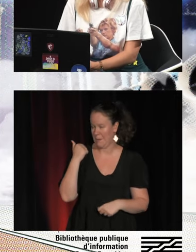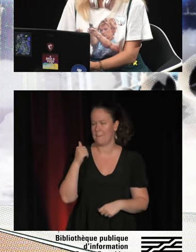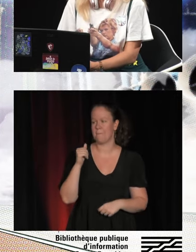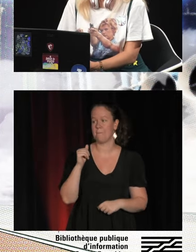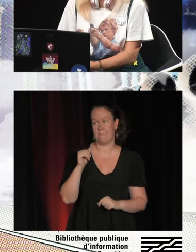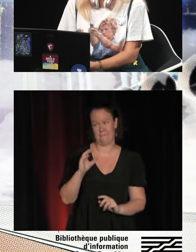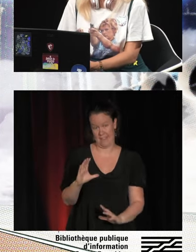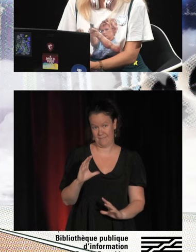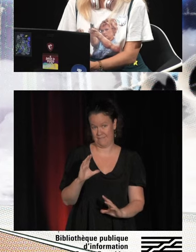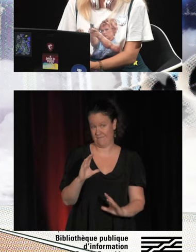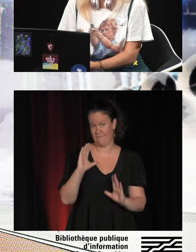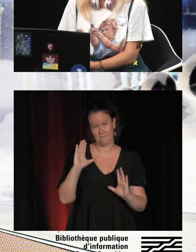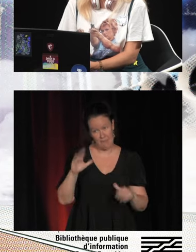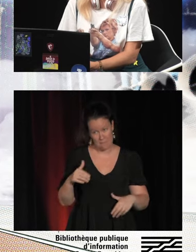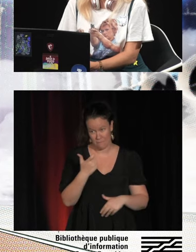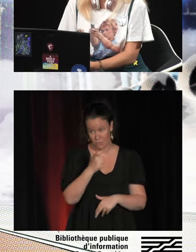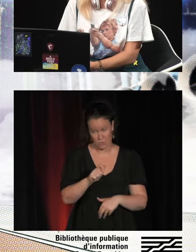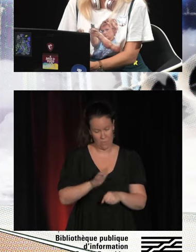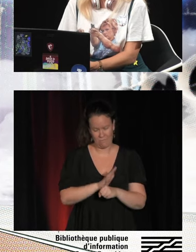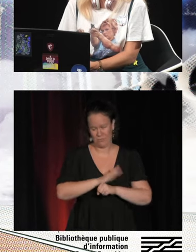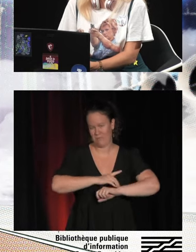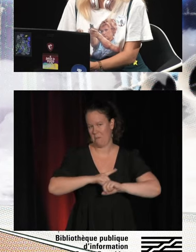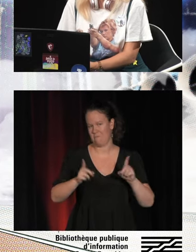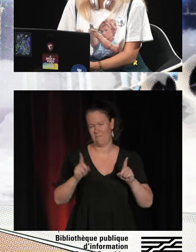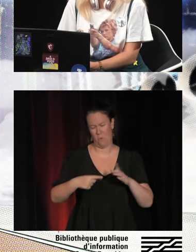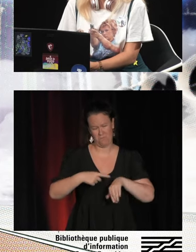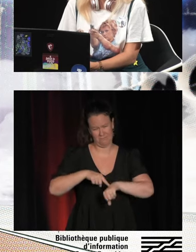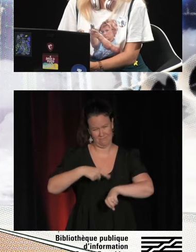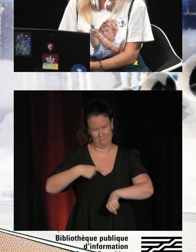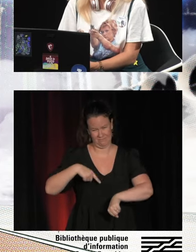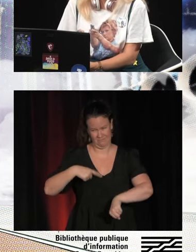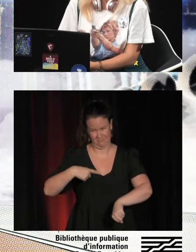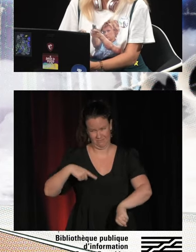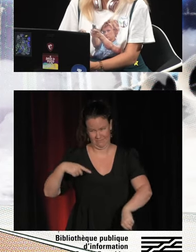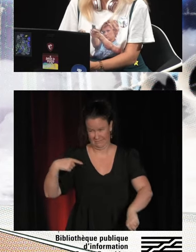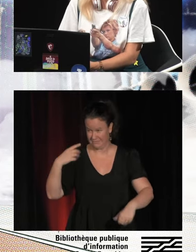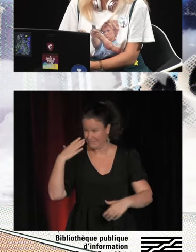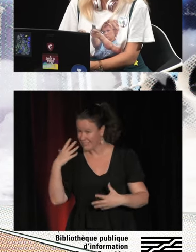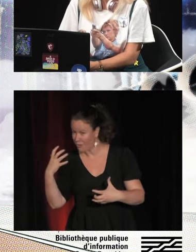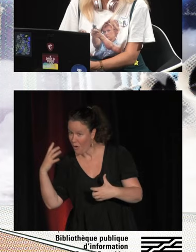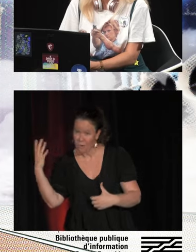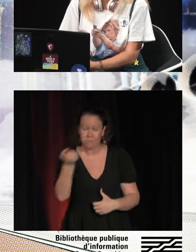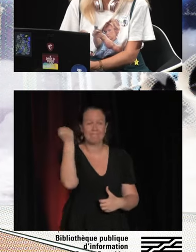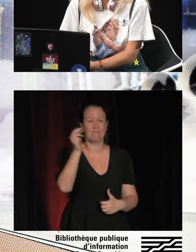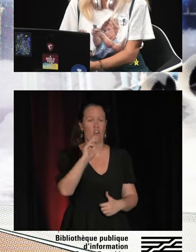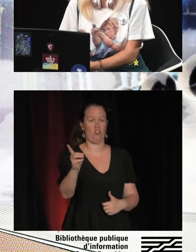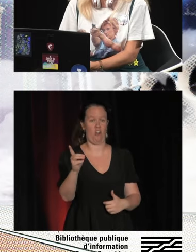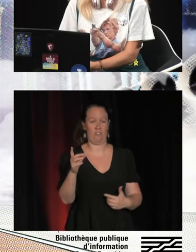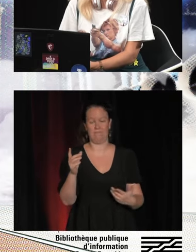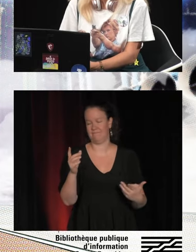J'ai le regret de vous annoncer qu'il va vous en falloir beaucoup plus que ça si un jour vous voulez accrocher un record du monde, parce que